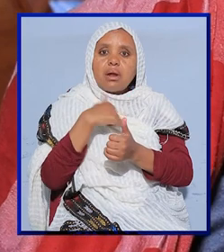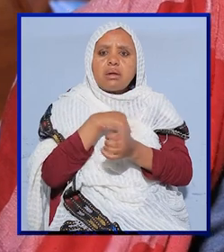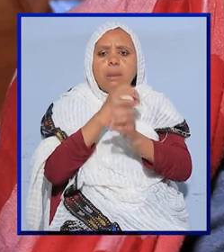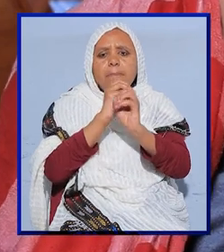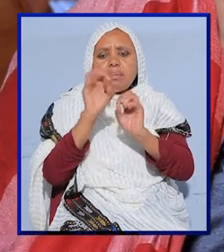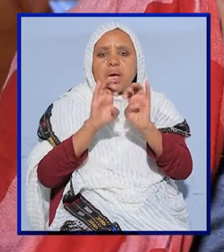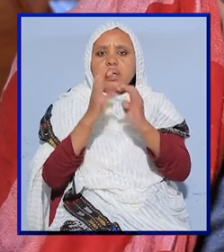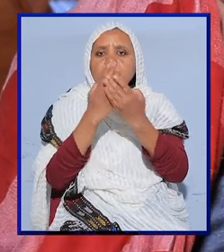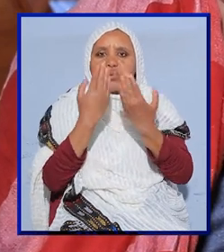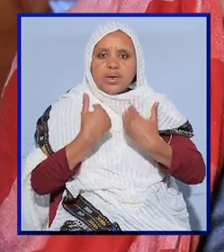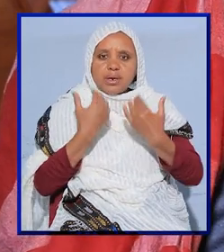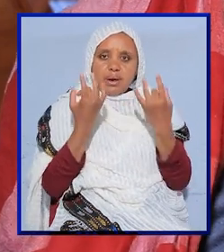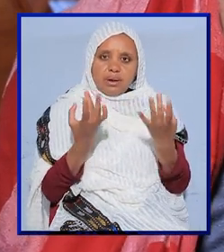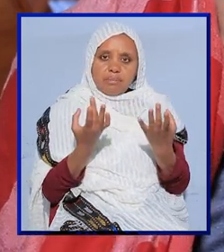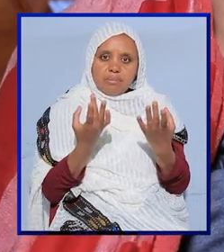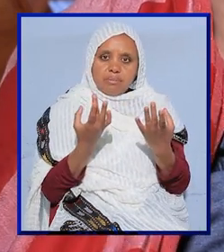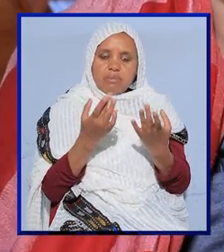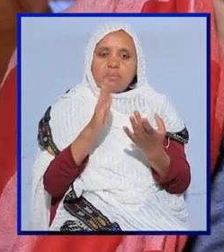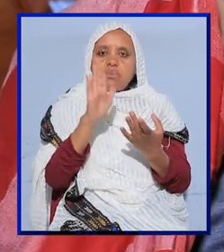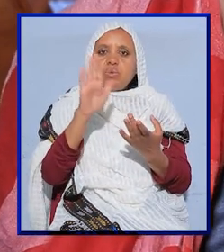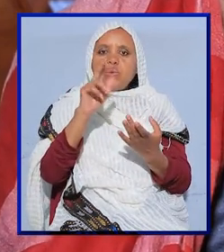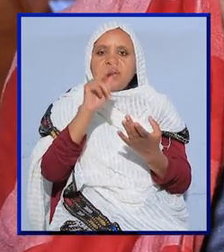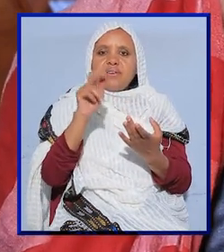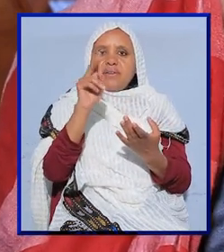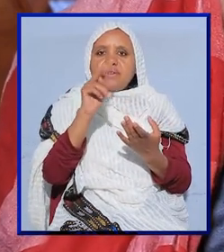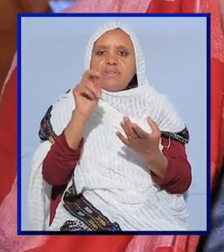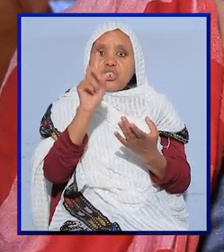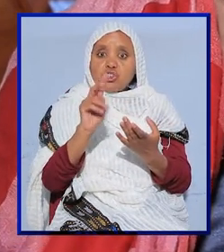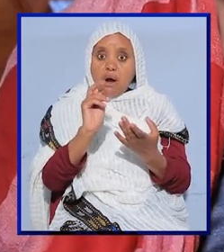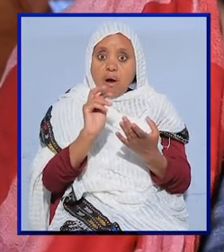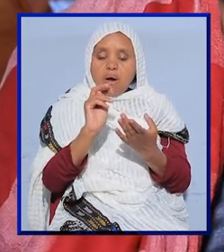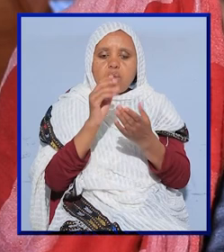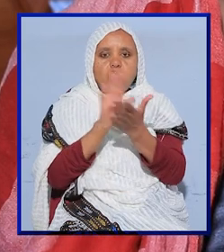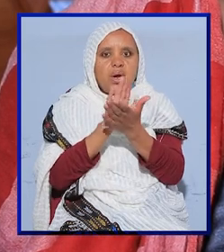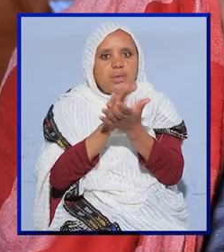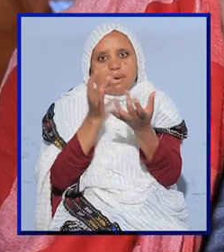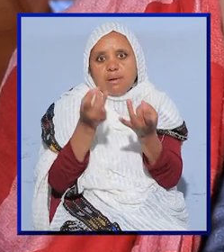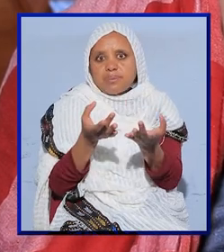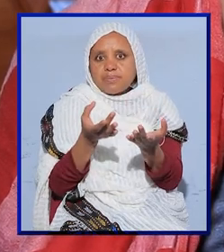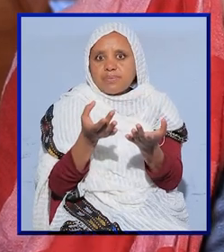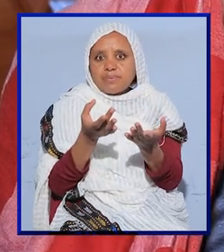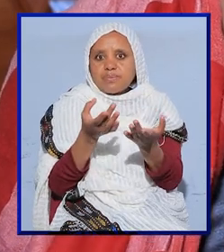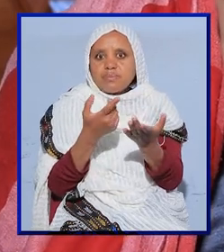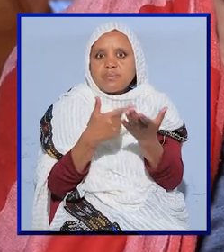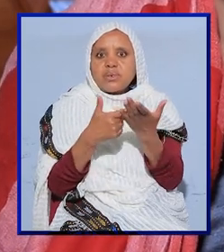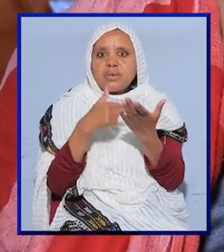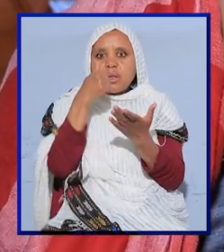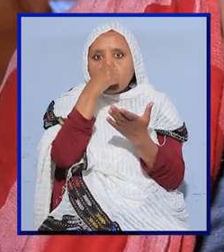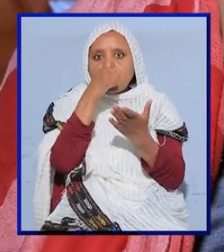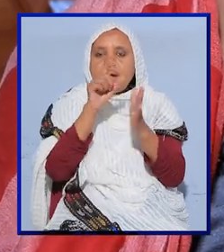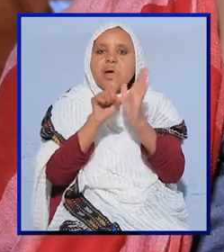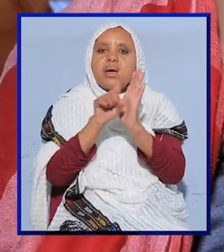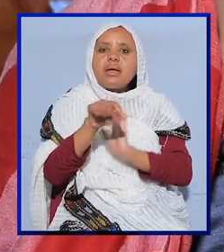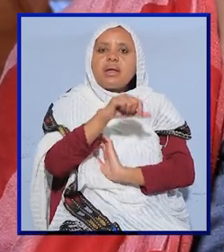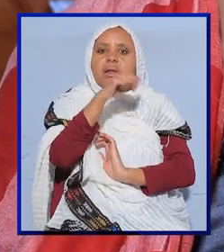ለኛ ምንም የሚያረገችው ነገር የለም የጉድፈቻ ወረቀት የለንም ምን ስለሆነ የኢትዮጵያ